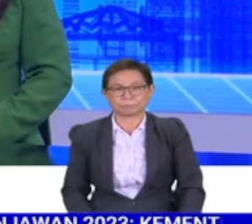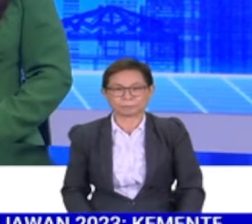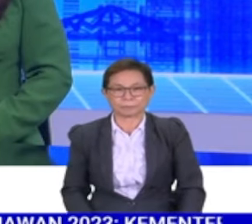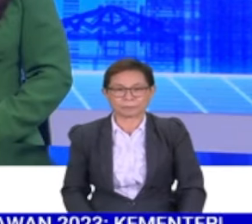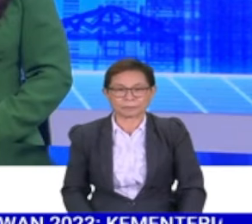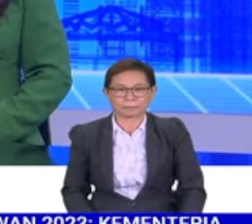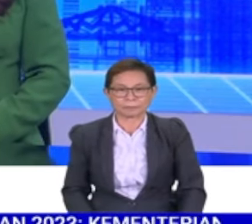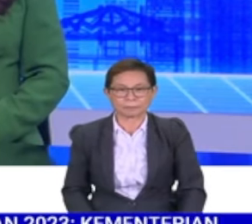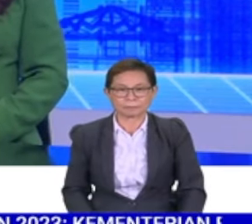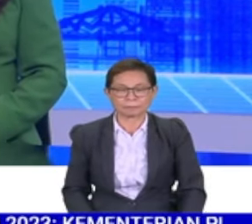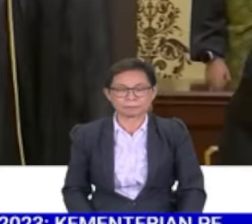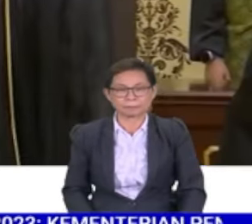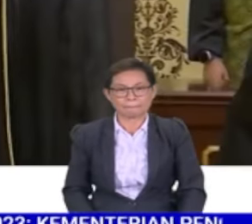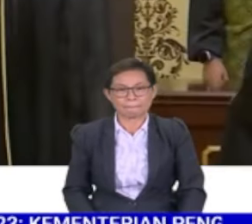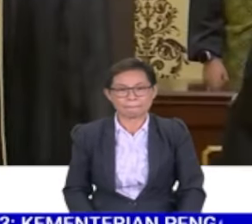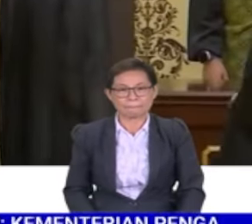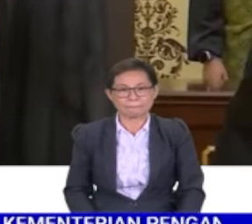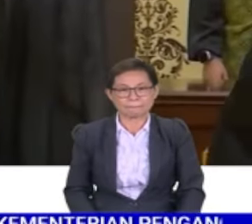Iskandaria.